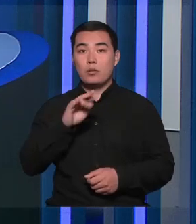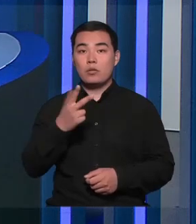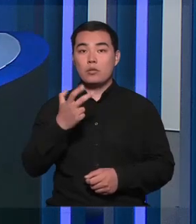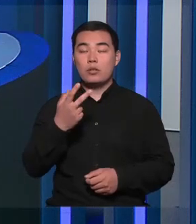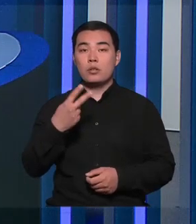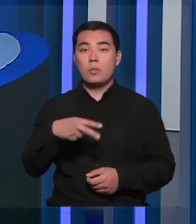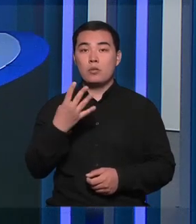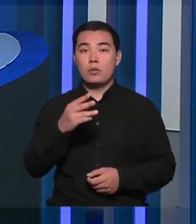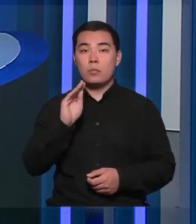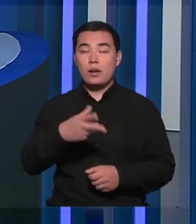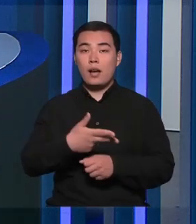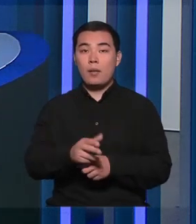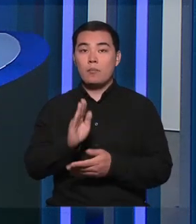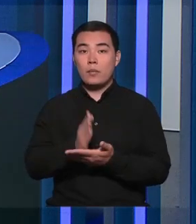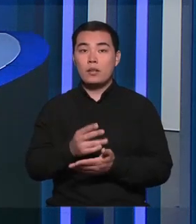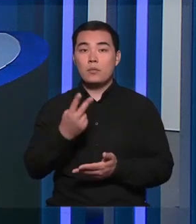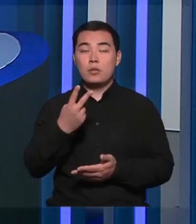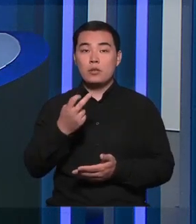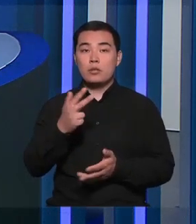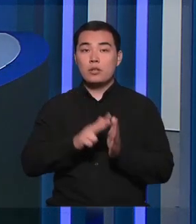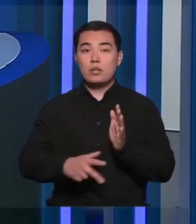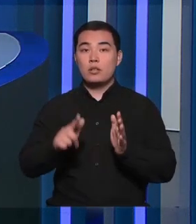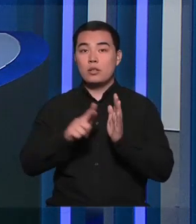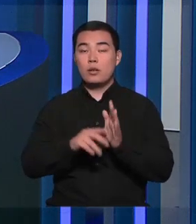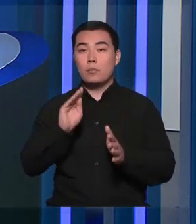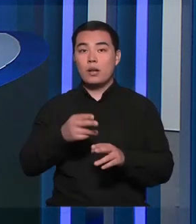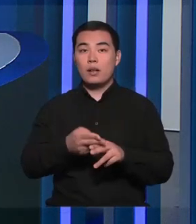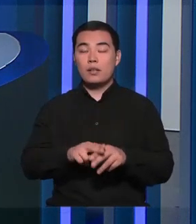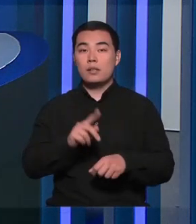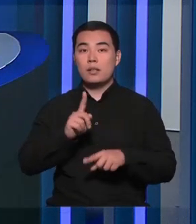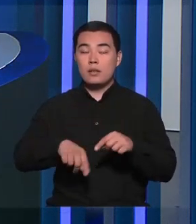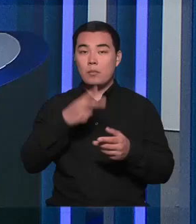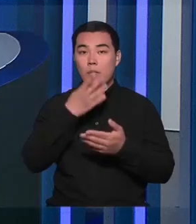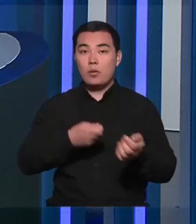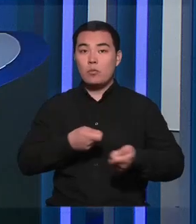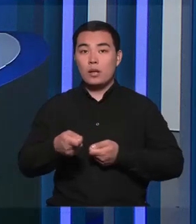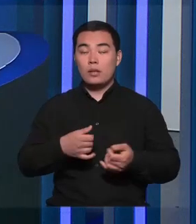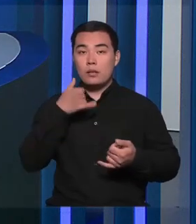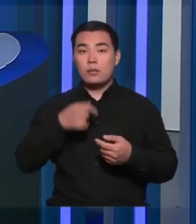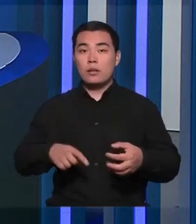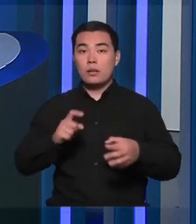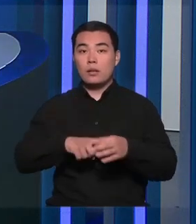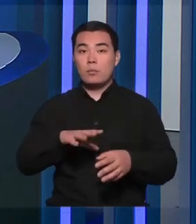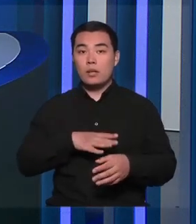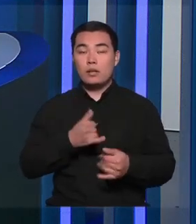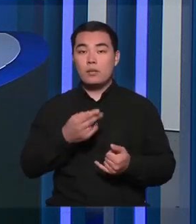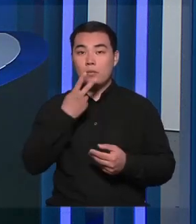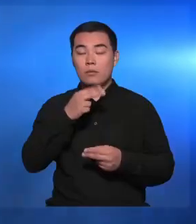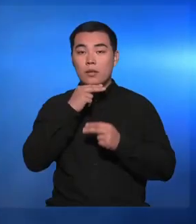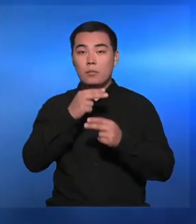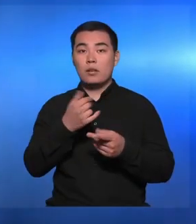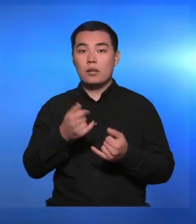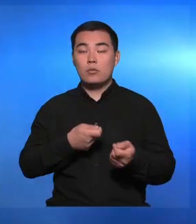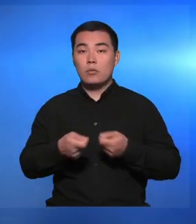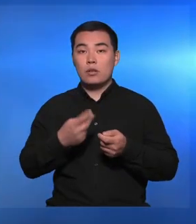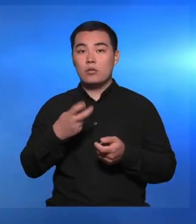миллион 324 мың камера бар. Оның 287 мыңы жедел басқару орталығына қосылған. Бақылау камералары арқылы жыл